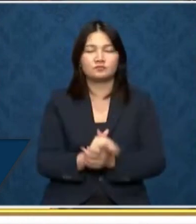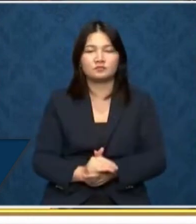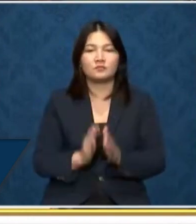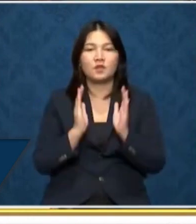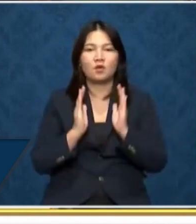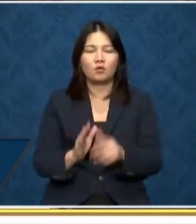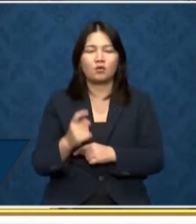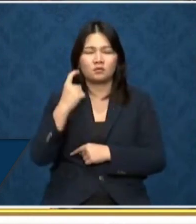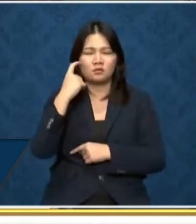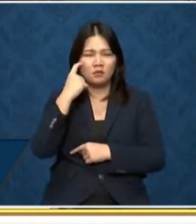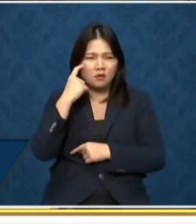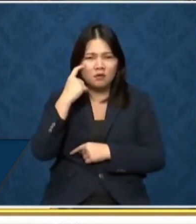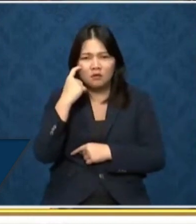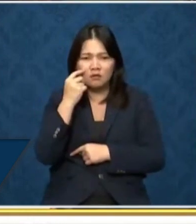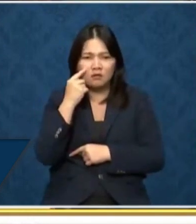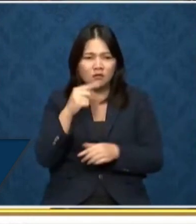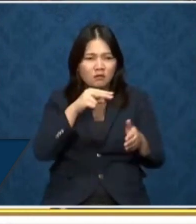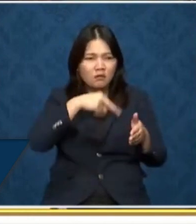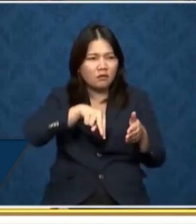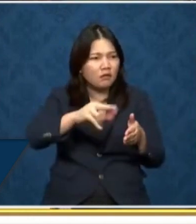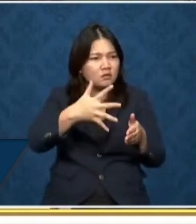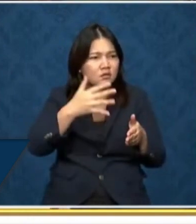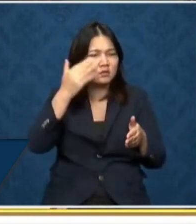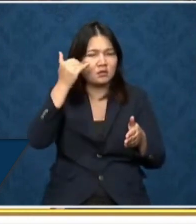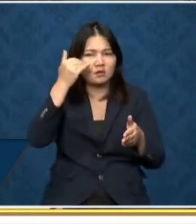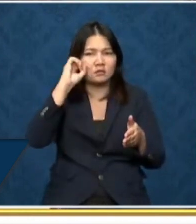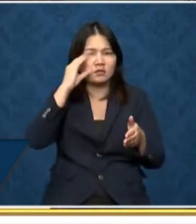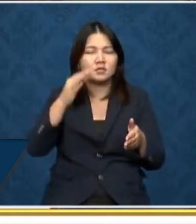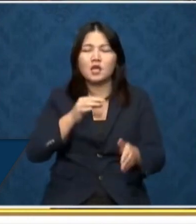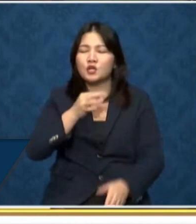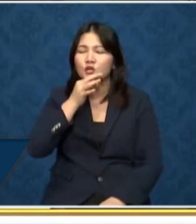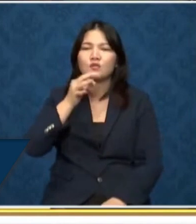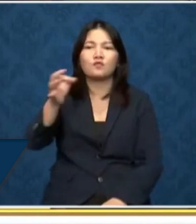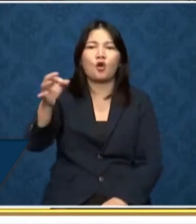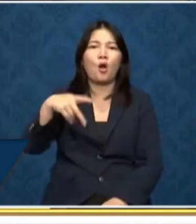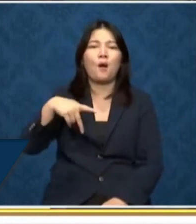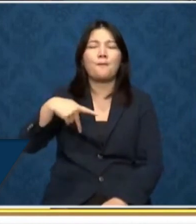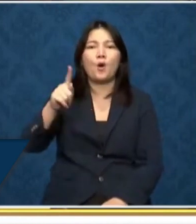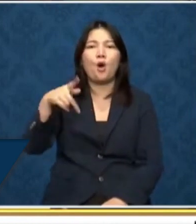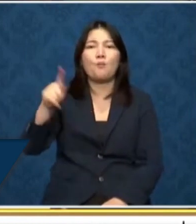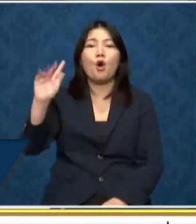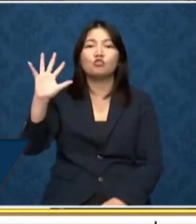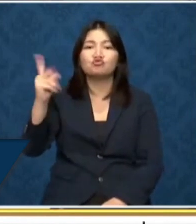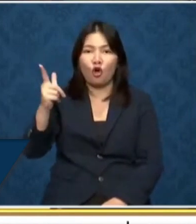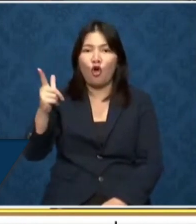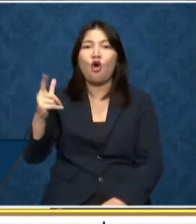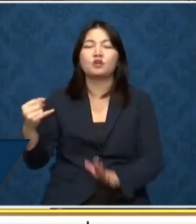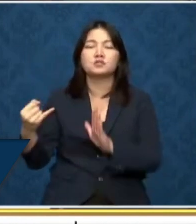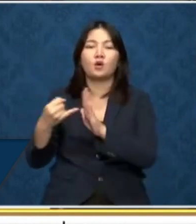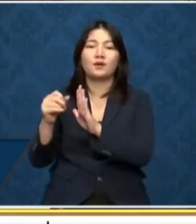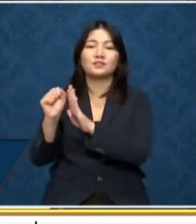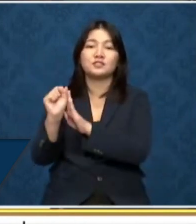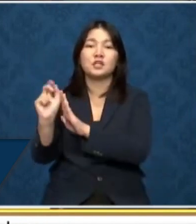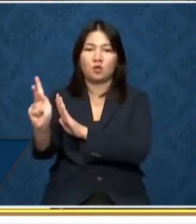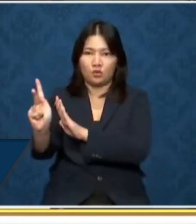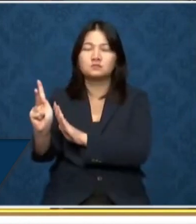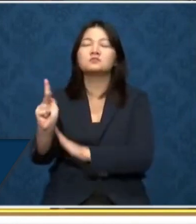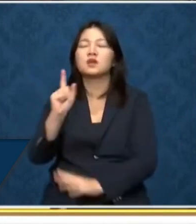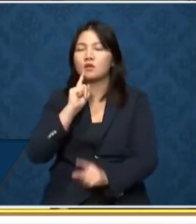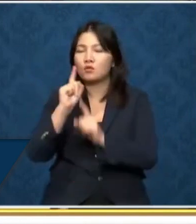รื่องนี้เข้าร้องเรียนต่อปปช.จังหวัดสกลนครและมีการลงพื้นที่รับฟังข้อเท็จจริง